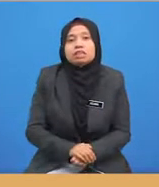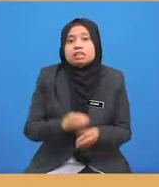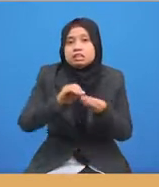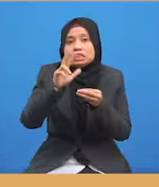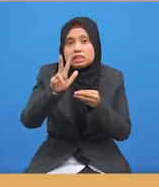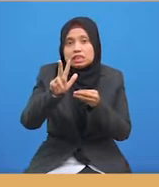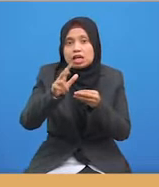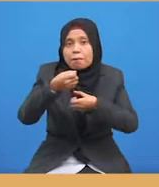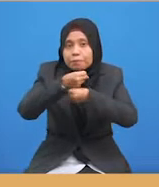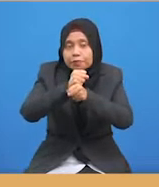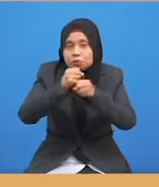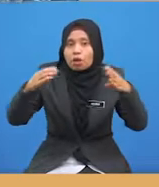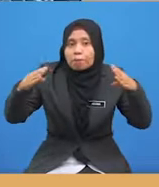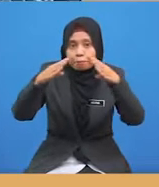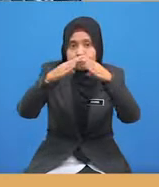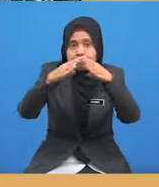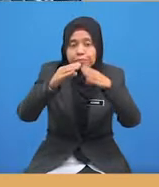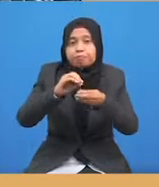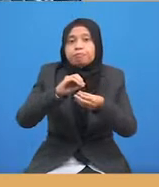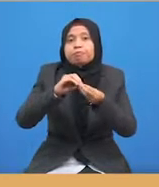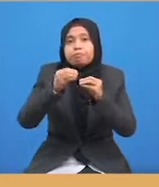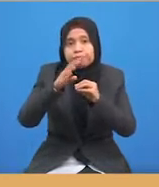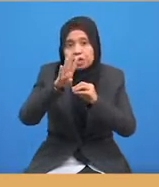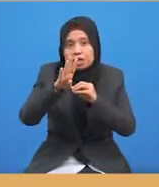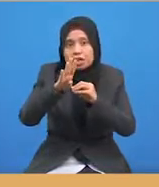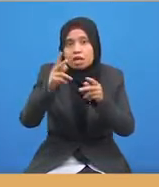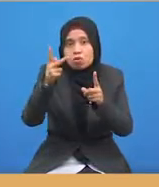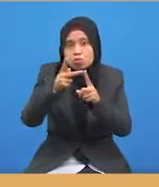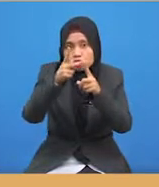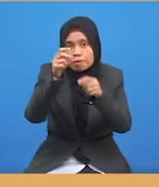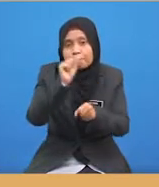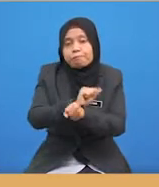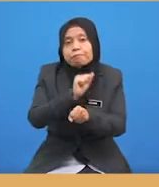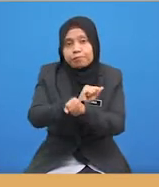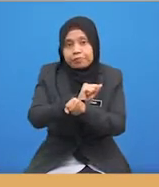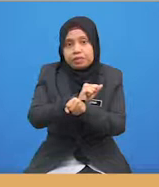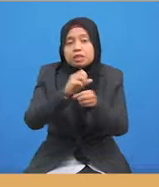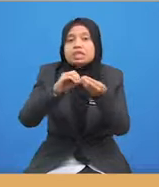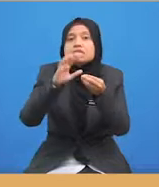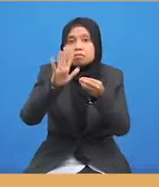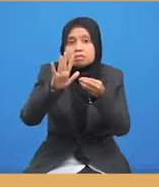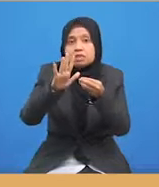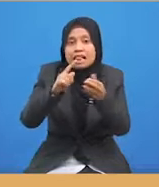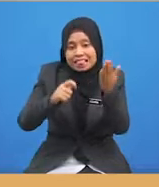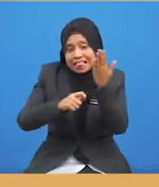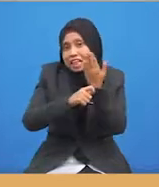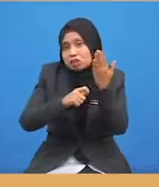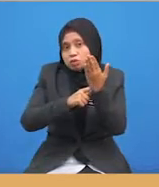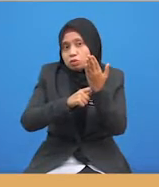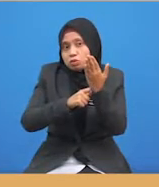3. Pembentukan bandar. 4. Pengkhususan pekerjaan. 5.